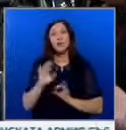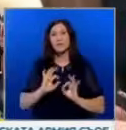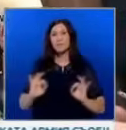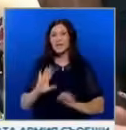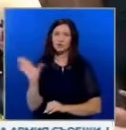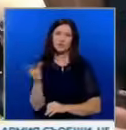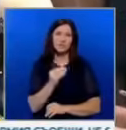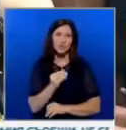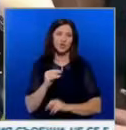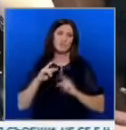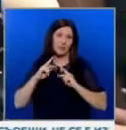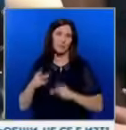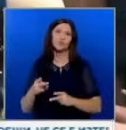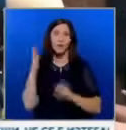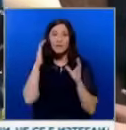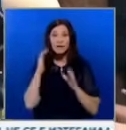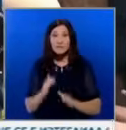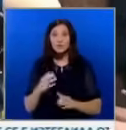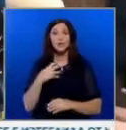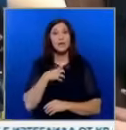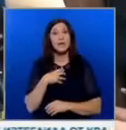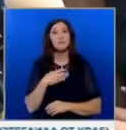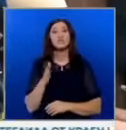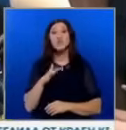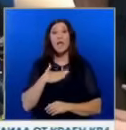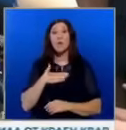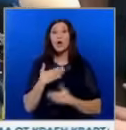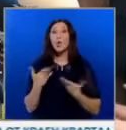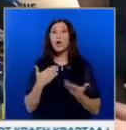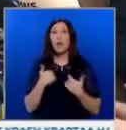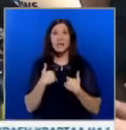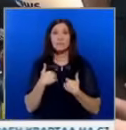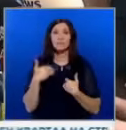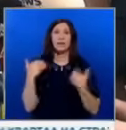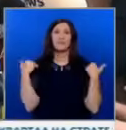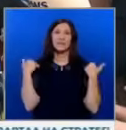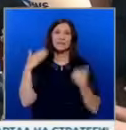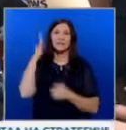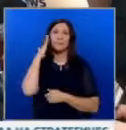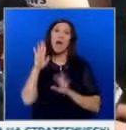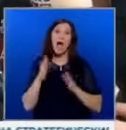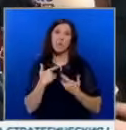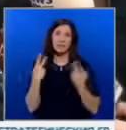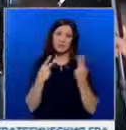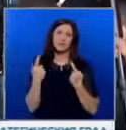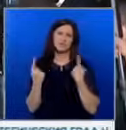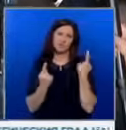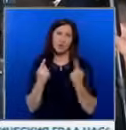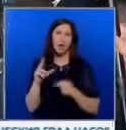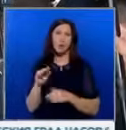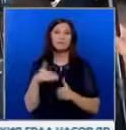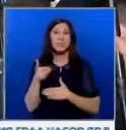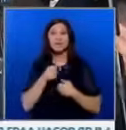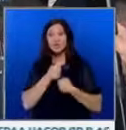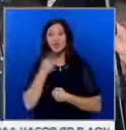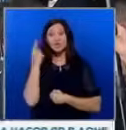на всички. Да им отговоря. Правителството на ГЕРБ ще има, когато аз съм кандидат за премиер. Ако ме разбирате, на шега го казвам. След